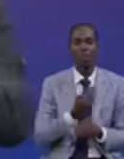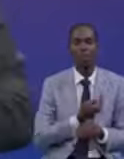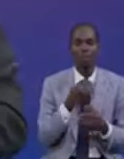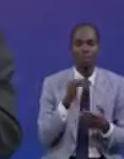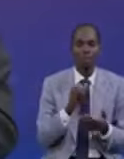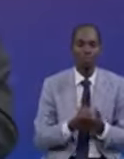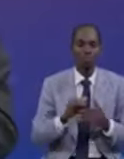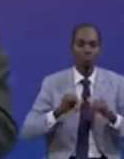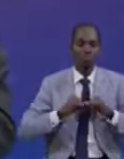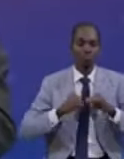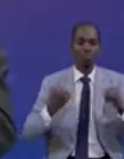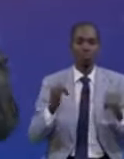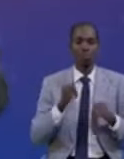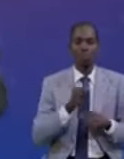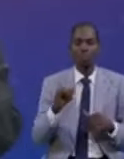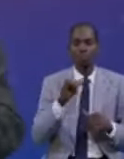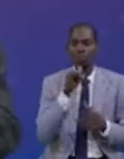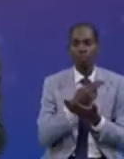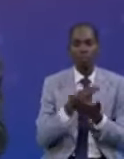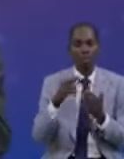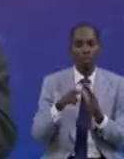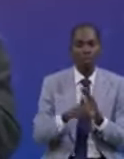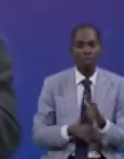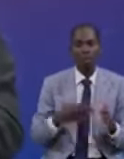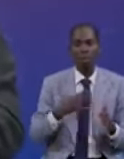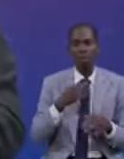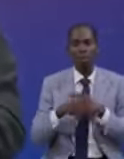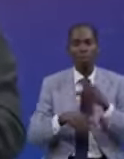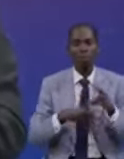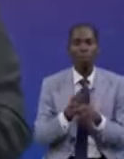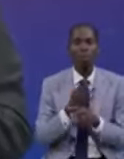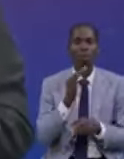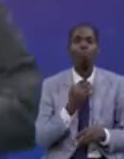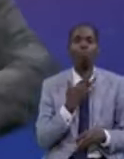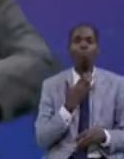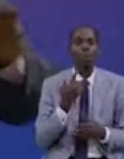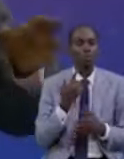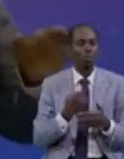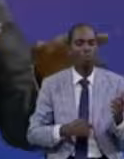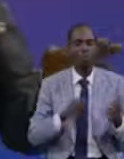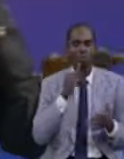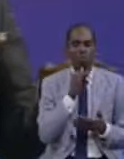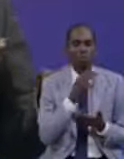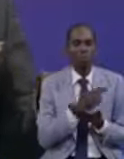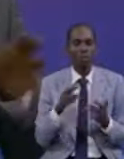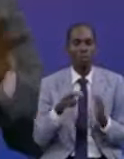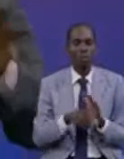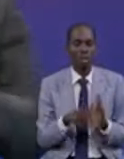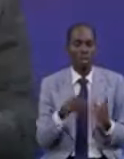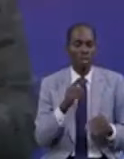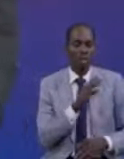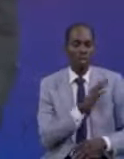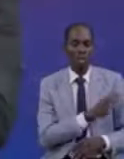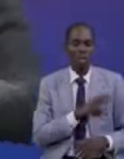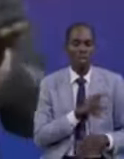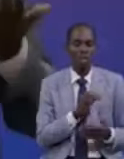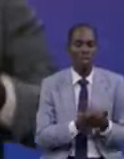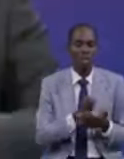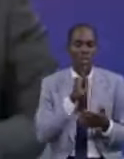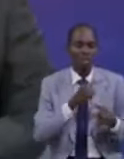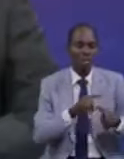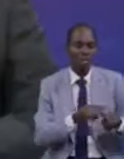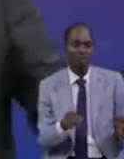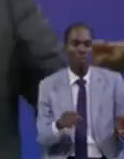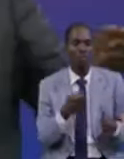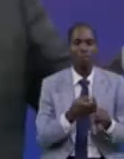l'impiété et au convoitisse Modène c'est quoi l'impiété le caractère différent du caractère de